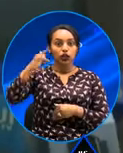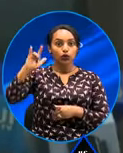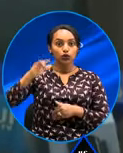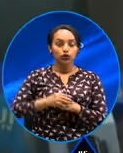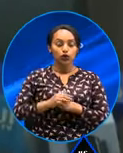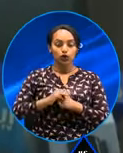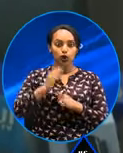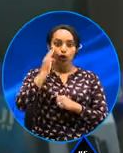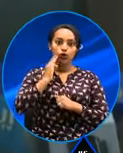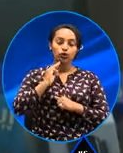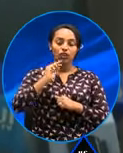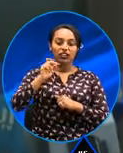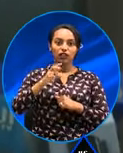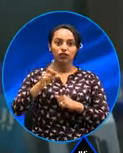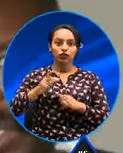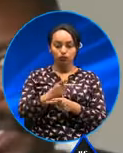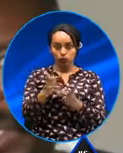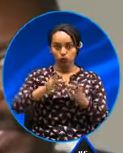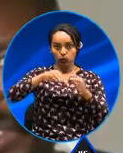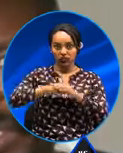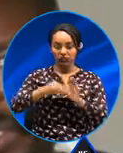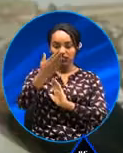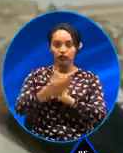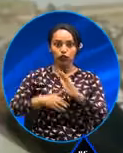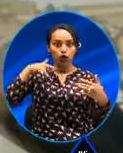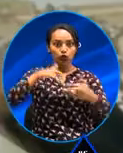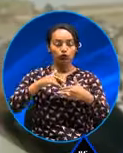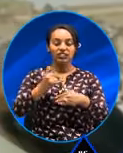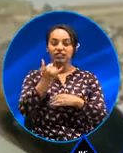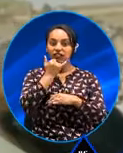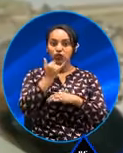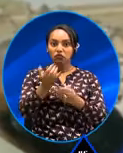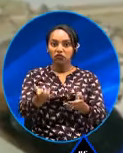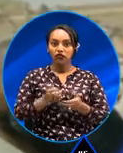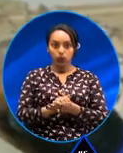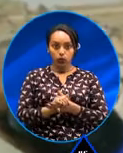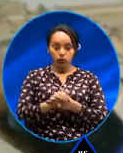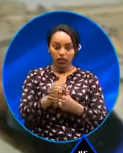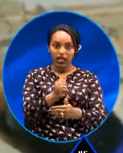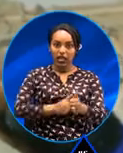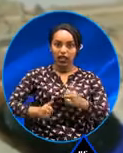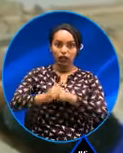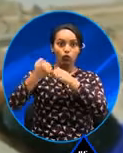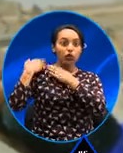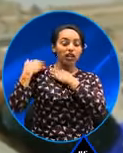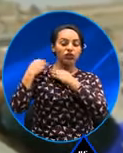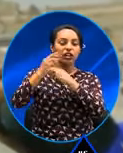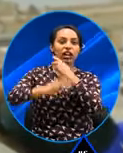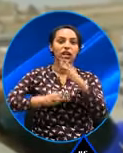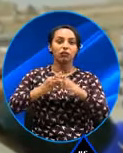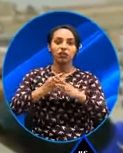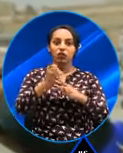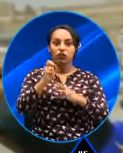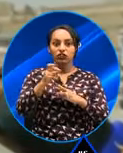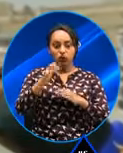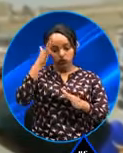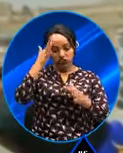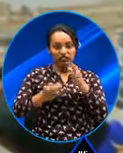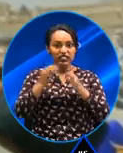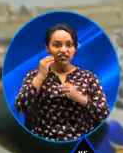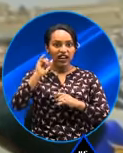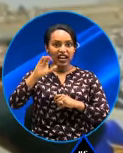ከውጭ ሱዳን በዳርፎር ግዛት ውስጥ በተፈጸሙ የጦር ወንጀሎች የሚፈለጉ የቀድሞ ባለስልጣናቷን ለዓለም አቀፉ የወንጀለኞች ፍርድ